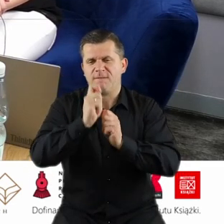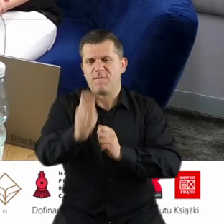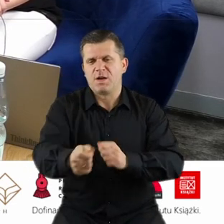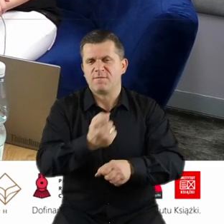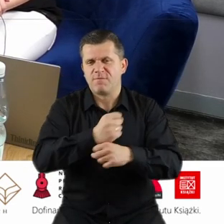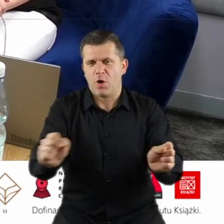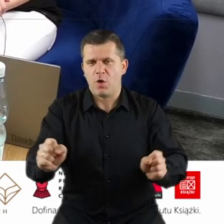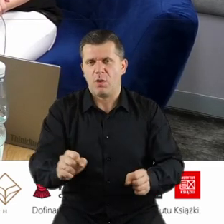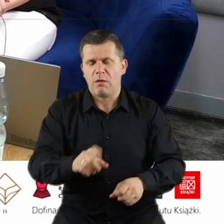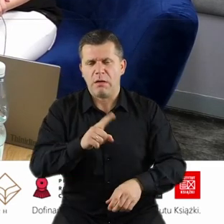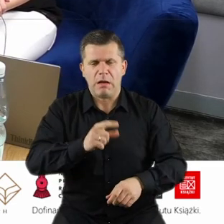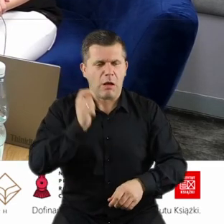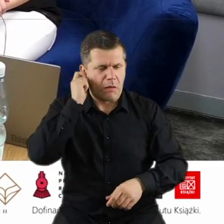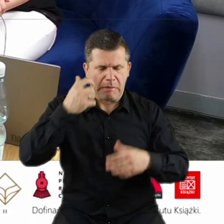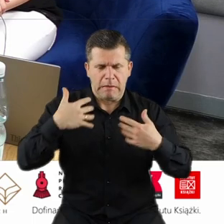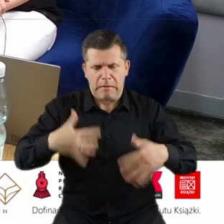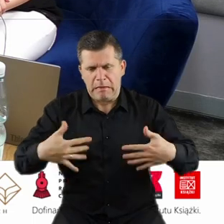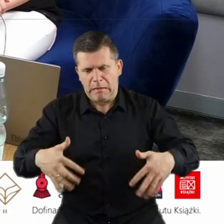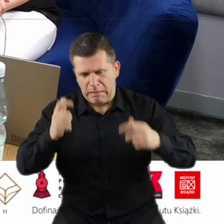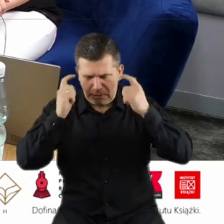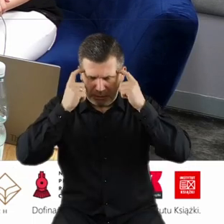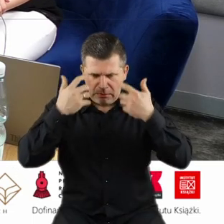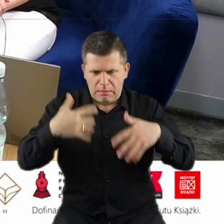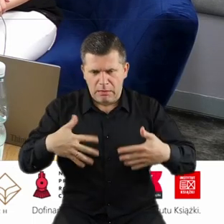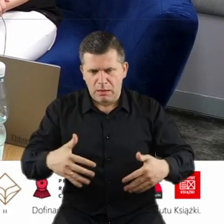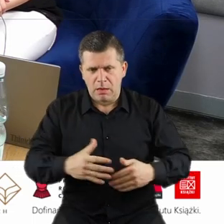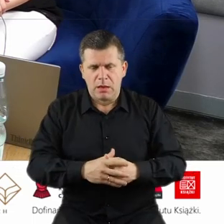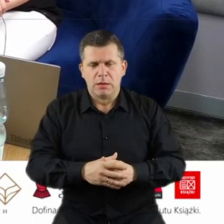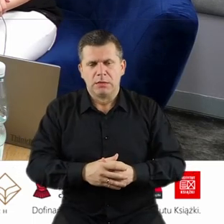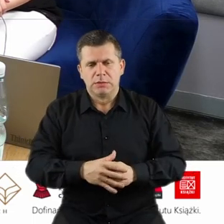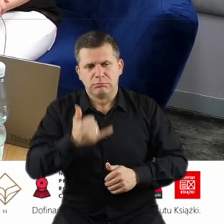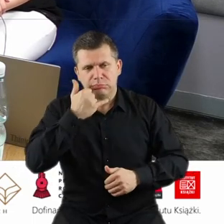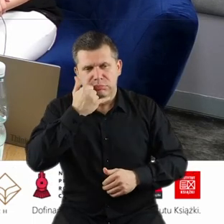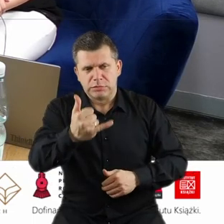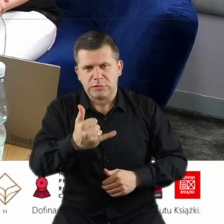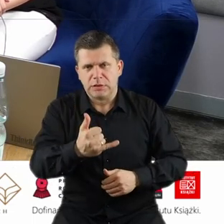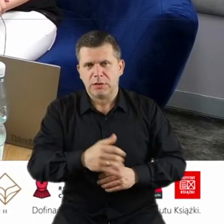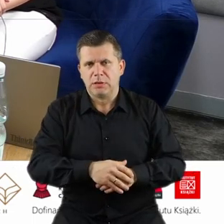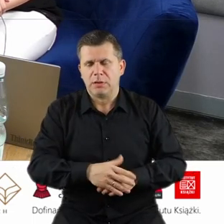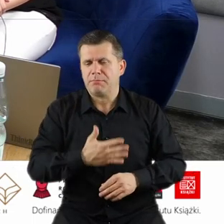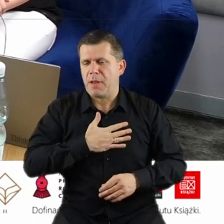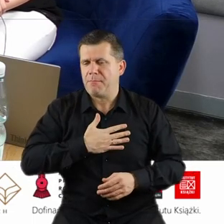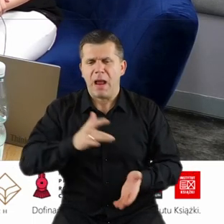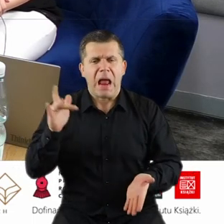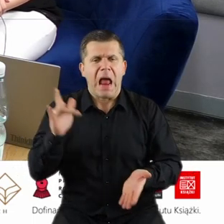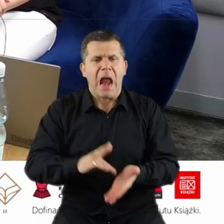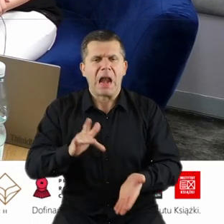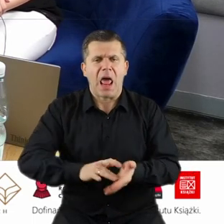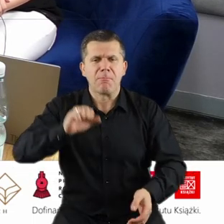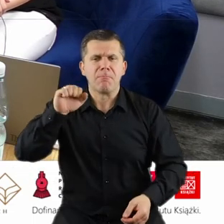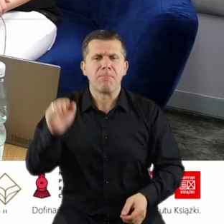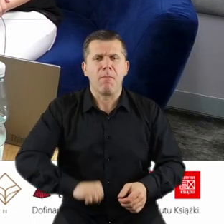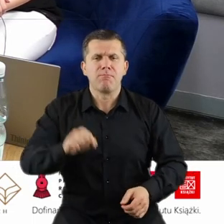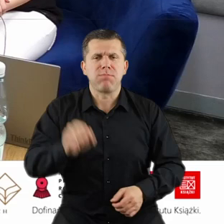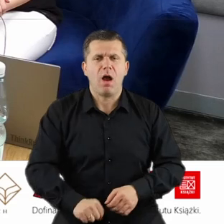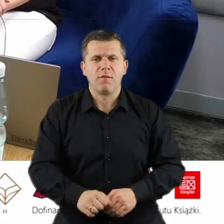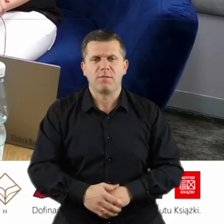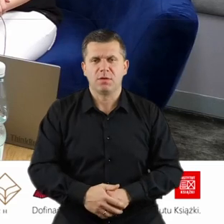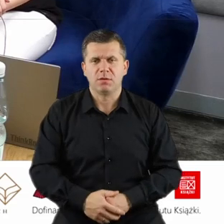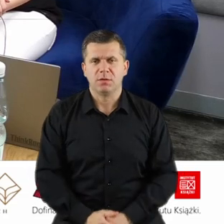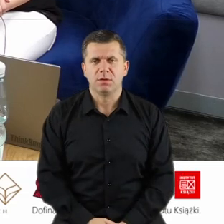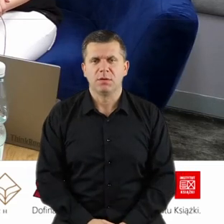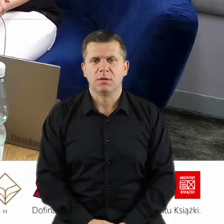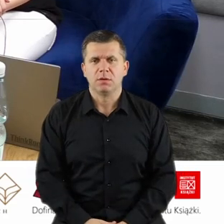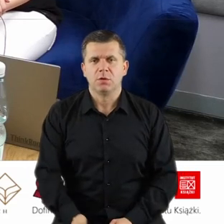I ona jakoś w desperacji zadzwoniła do tej szkoły w dniu, kiedy on miał tam pójść i powiedziała, że jest alarm bombowy. Po to,